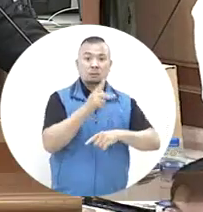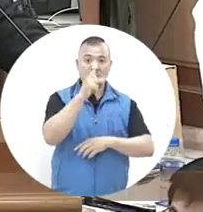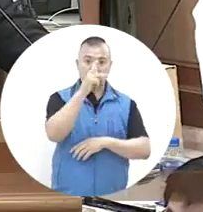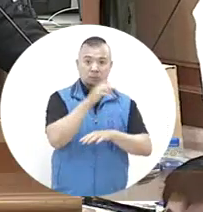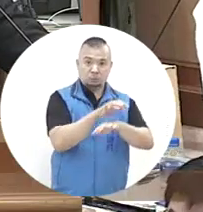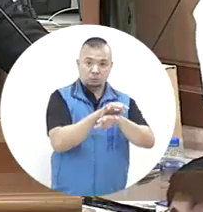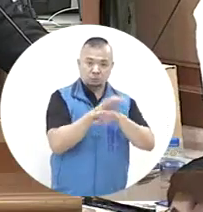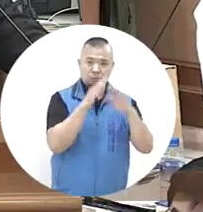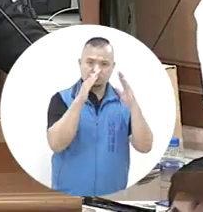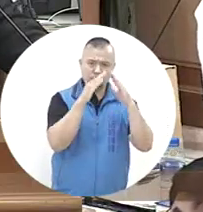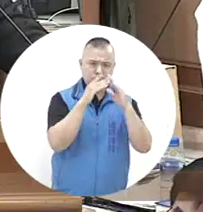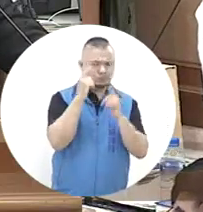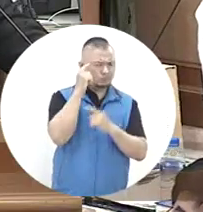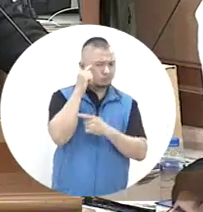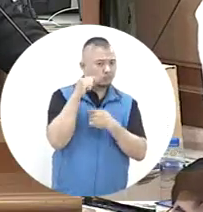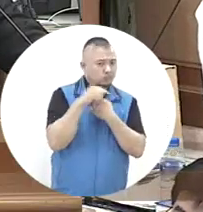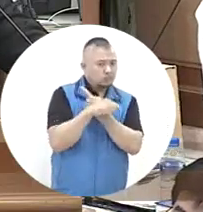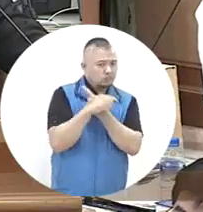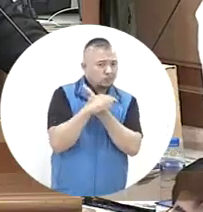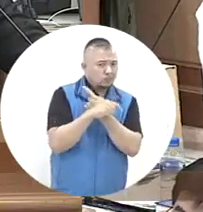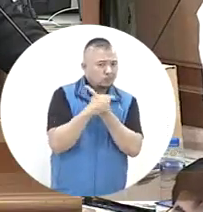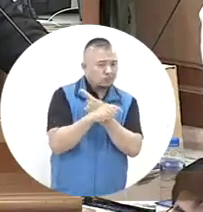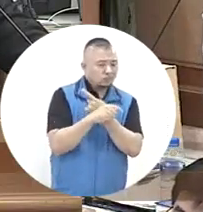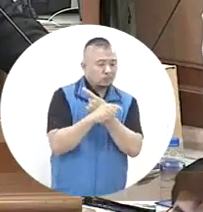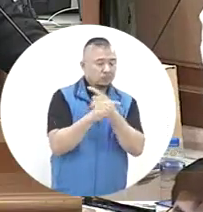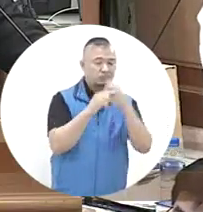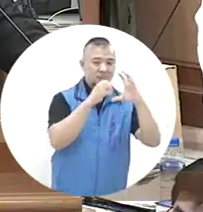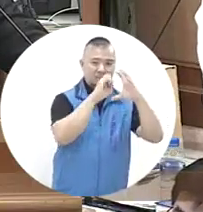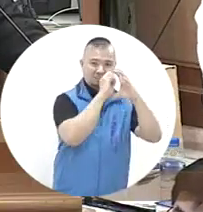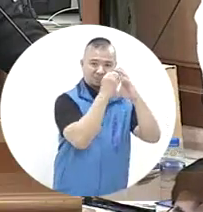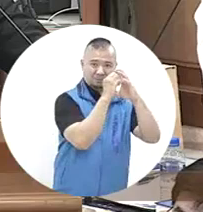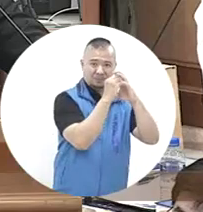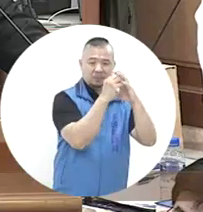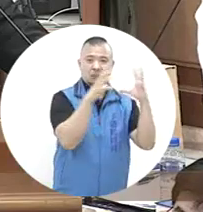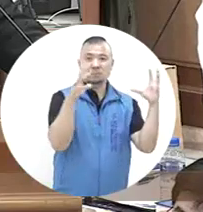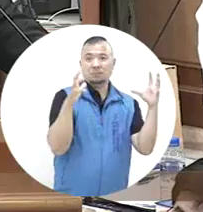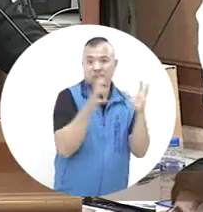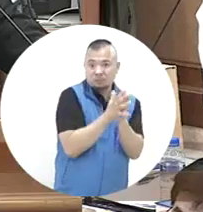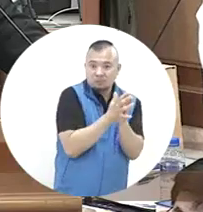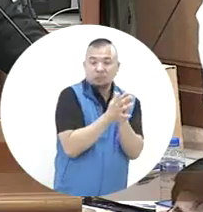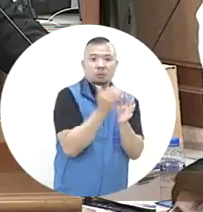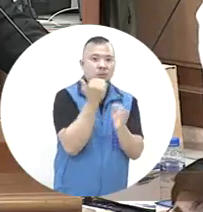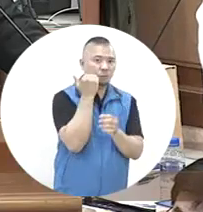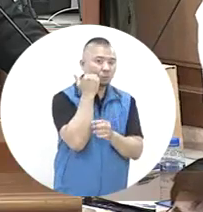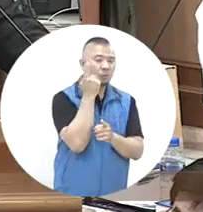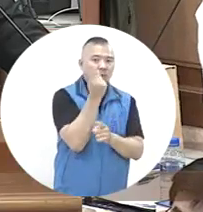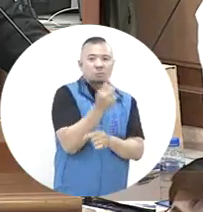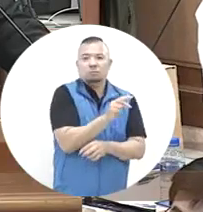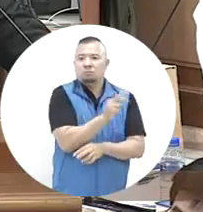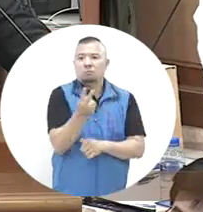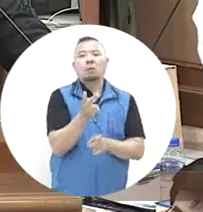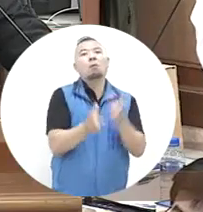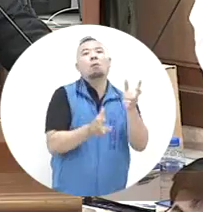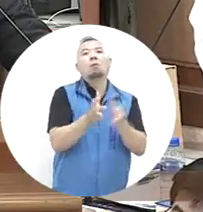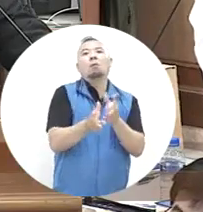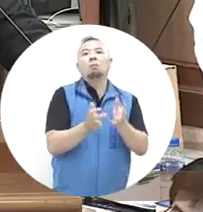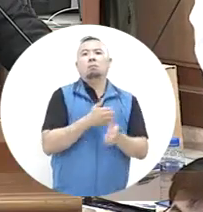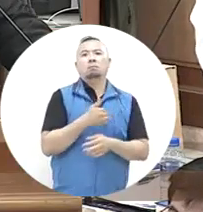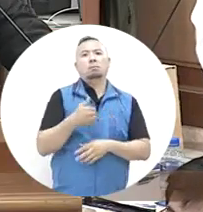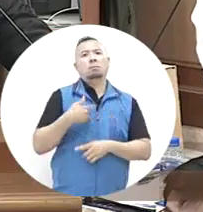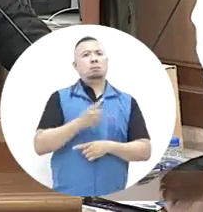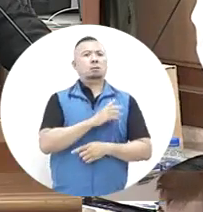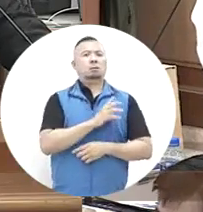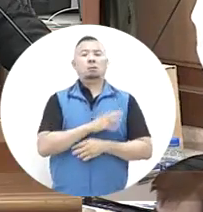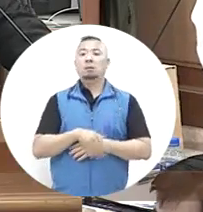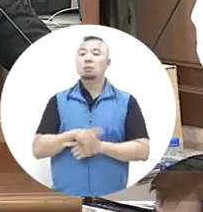核融合的过程当中，核融合如果能够处理，能够商转，那当然啦、啊。 所以核融合